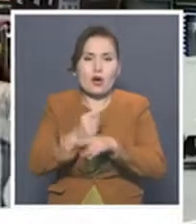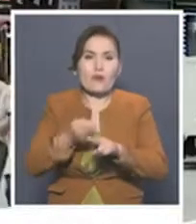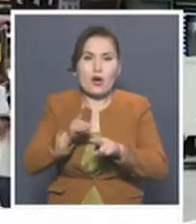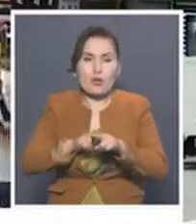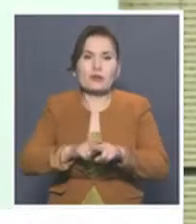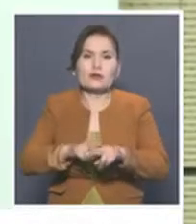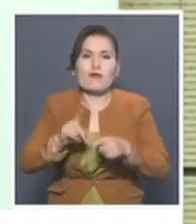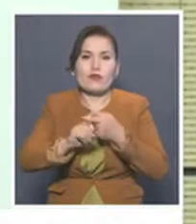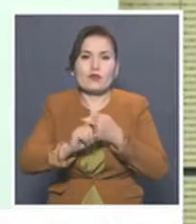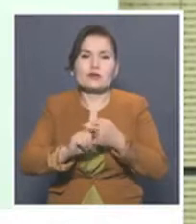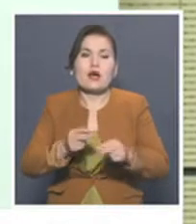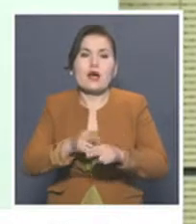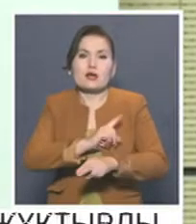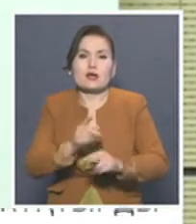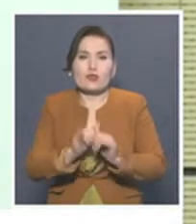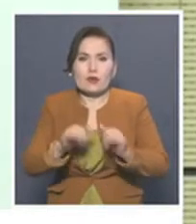қабылданып отыр.